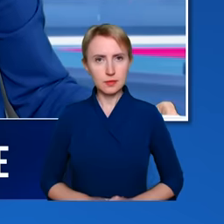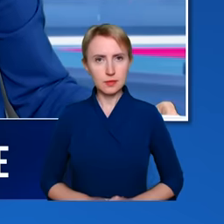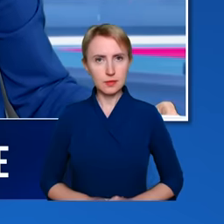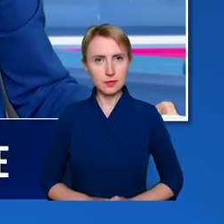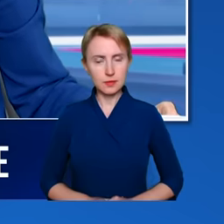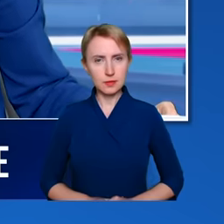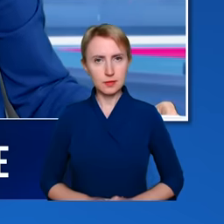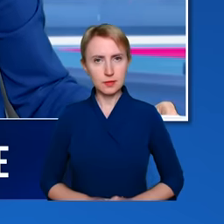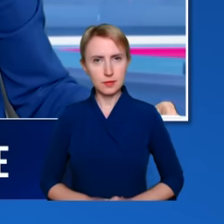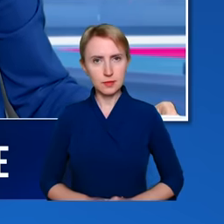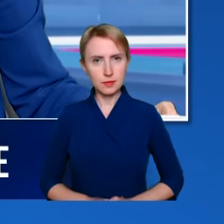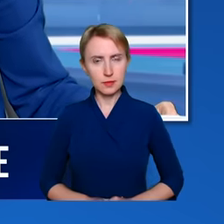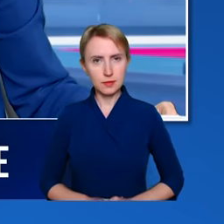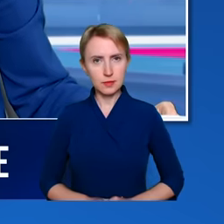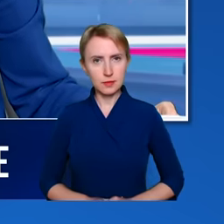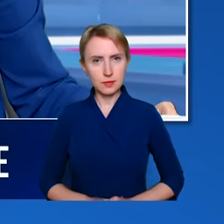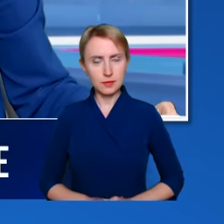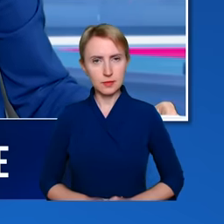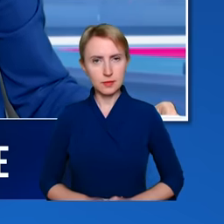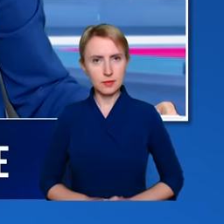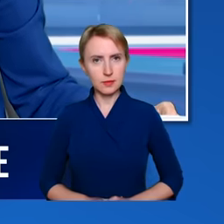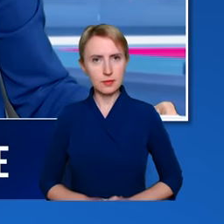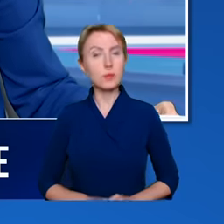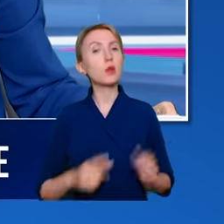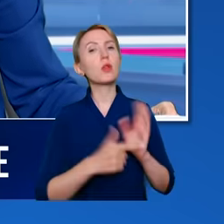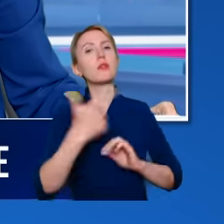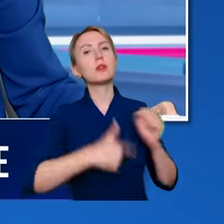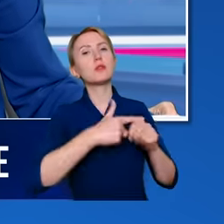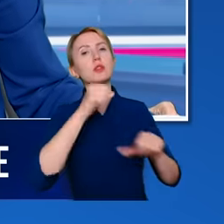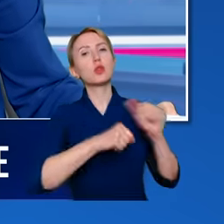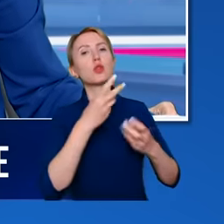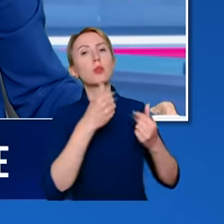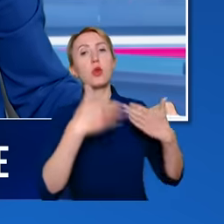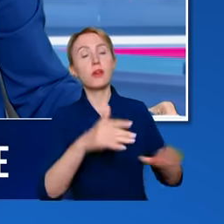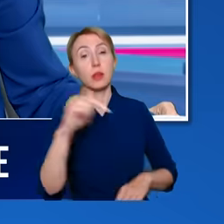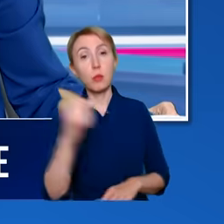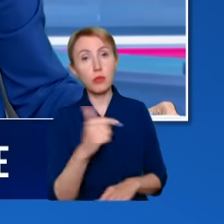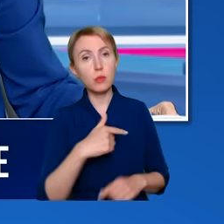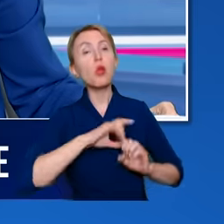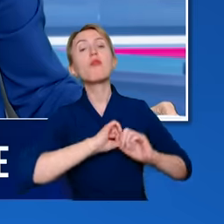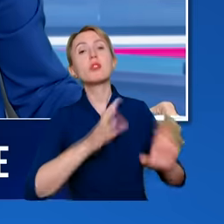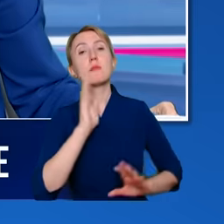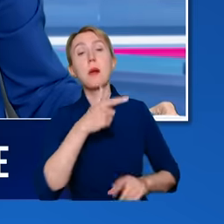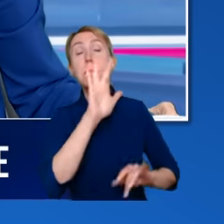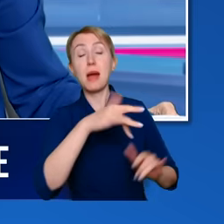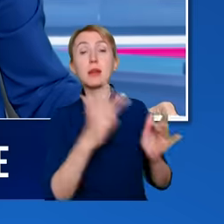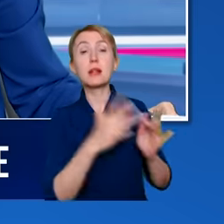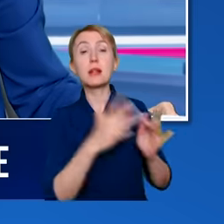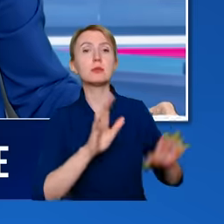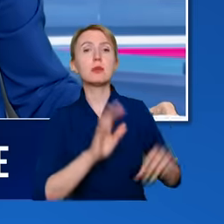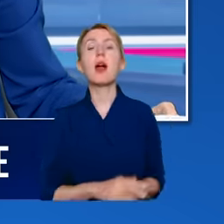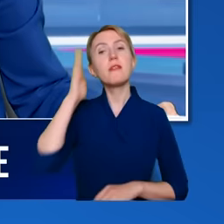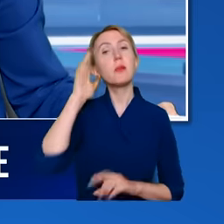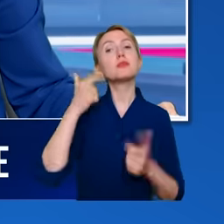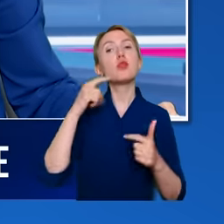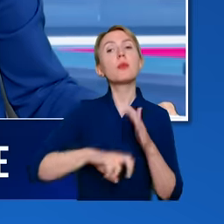podstawie ustawy prezydenckiej z 2022 roku. To już wtedy te pieniądze mogły być odblokowane. Wyjaśnimy to, ma pani rację. Wyjaśnimy. czego tu brakuje? Brakuje